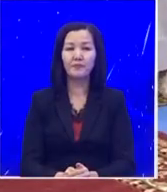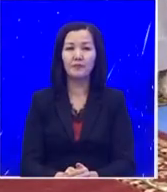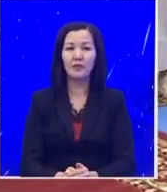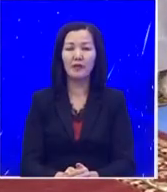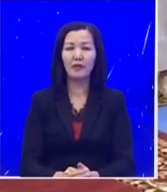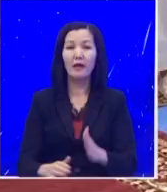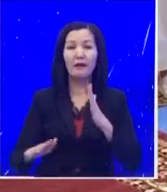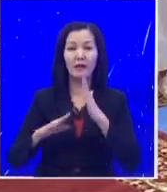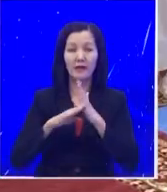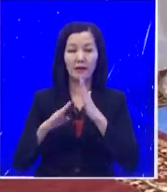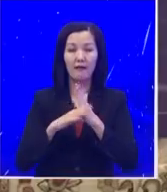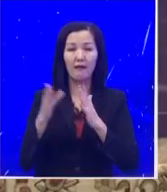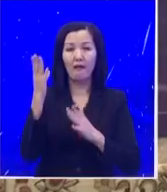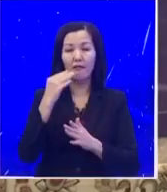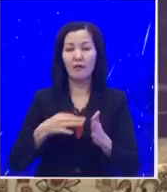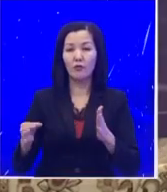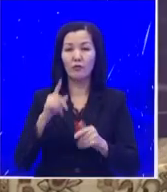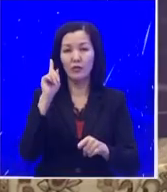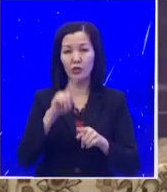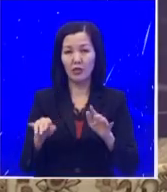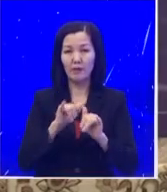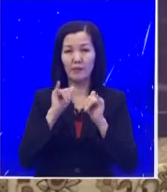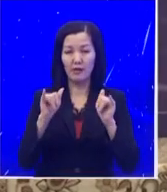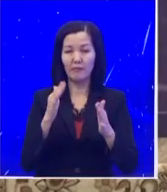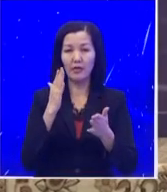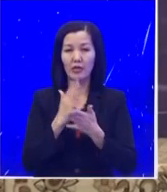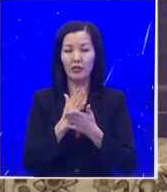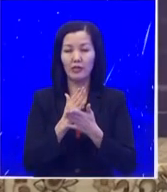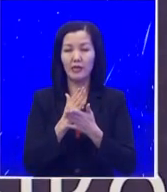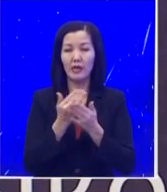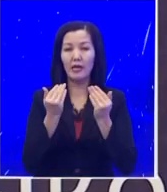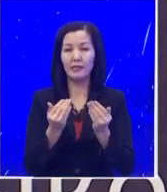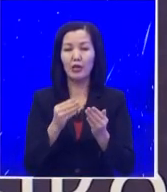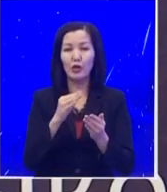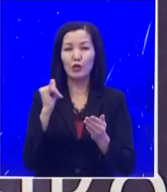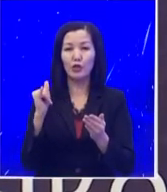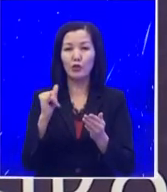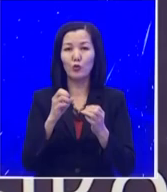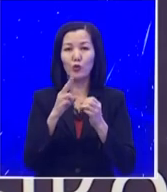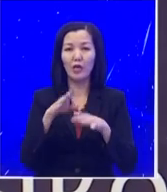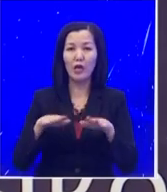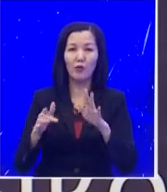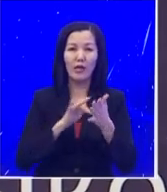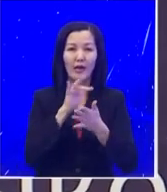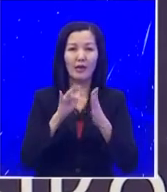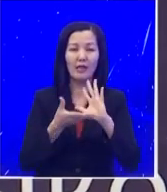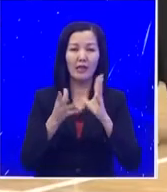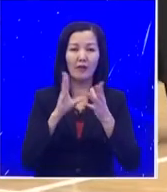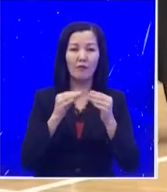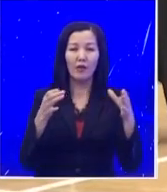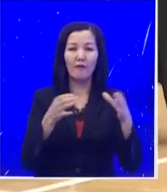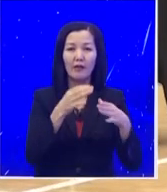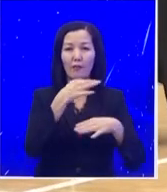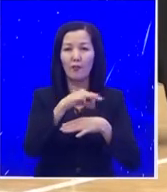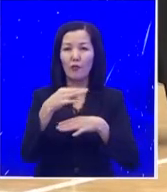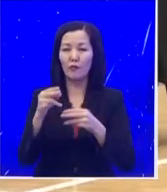ВКФ каратэ Алматы облысында жылдам қарқынмен дамып келе жатқан шығыс жекпе-жек өнерінің бірі. Қазір Жетісу өңірінің 12 аудан қалаларында федерацияның бөлімшелері жұмыс